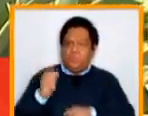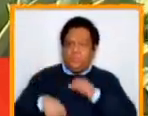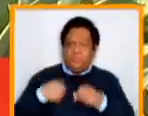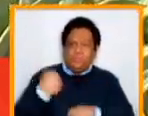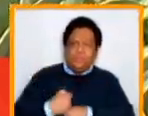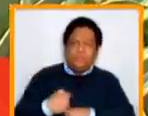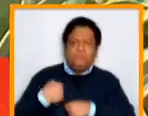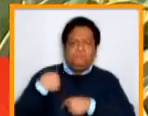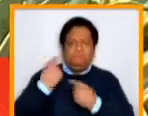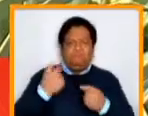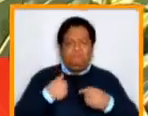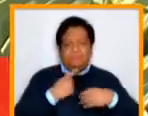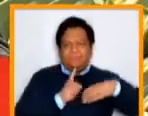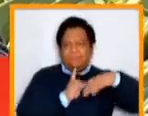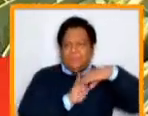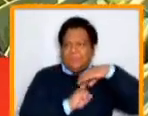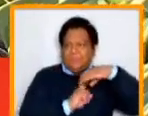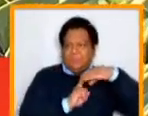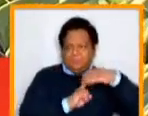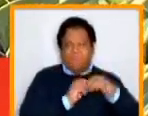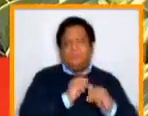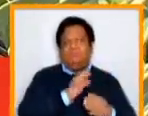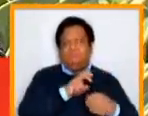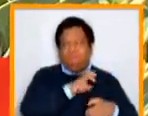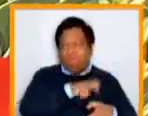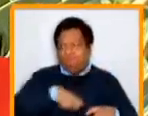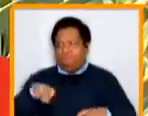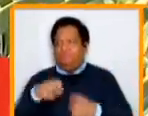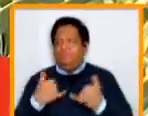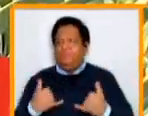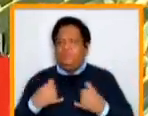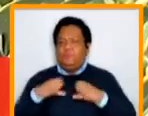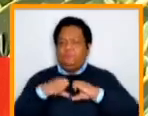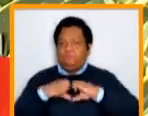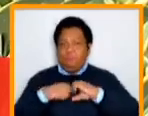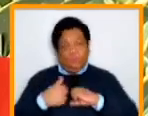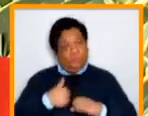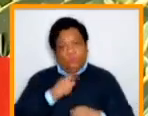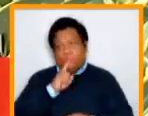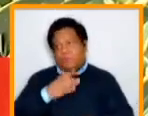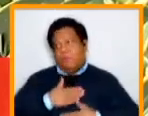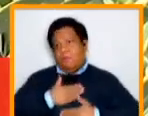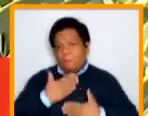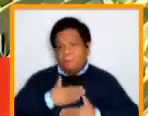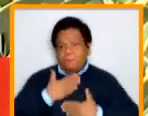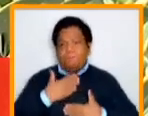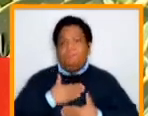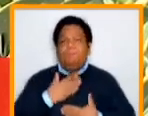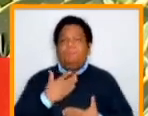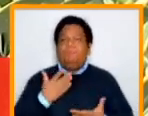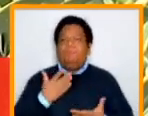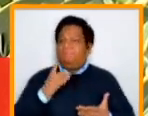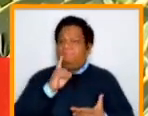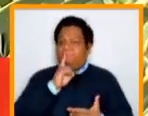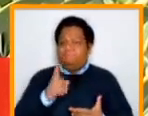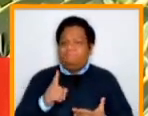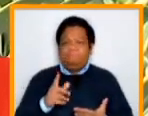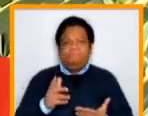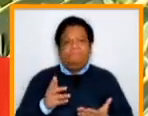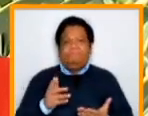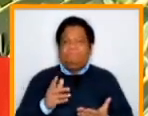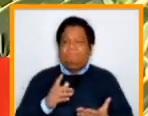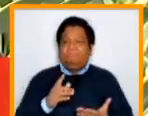kapamilya. But alam mo, I'm so happy because everything happened so seamlessly and it's meant.